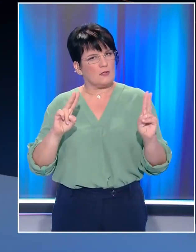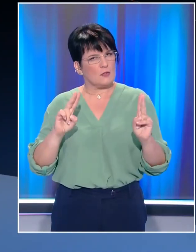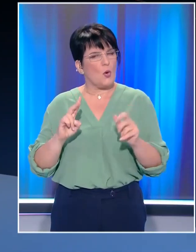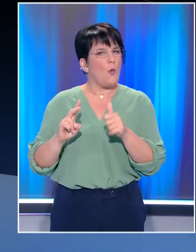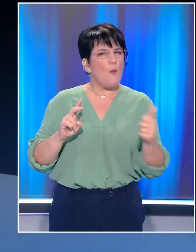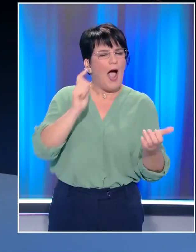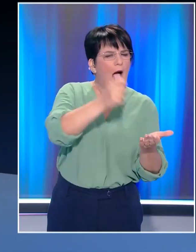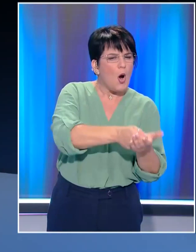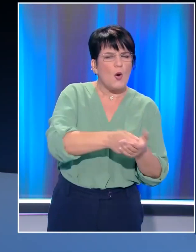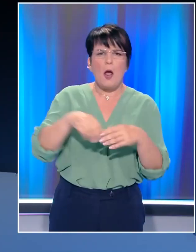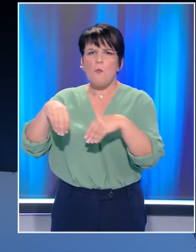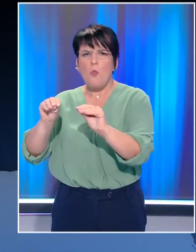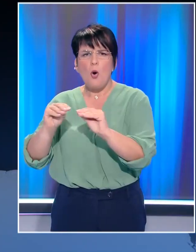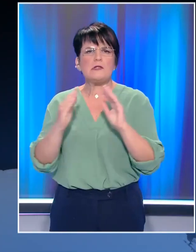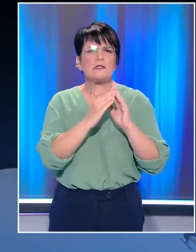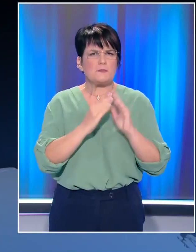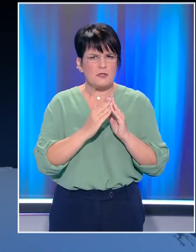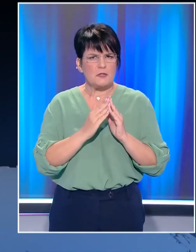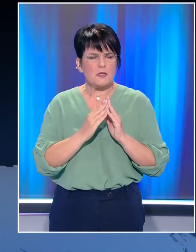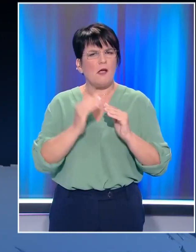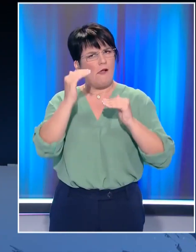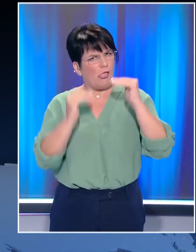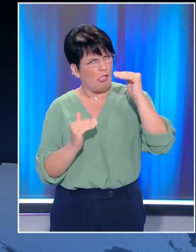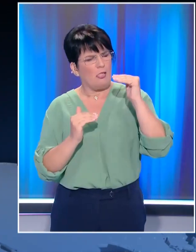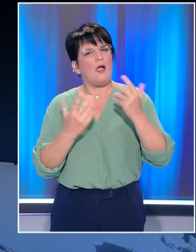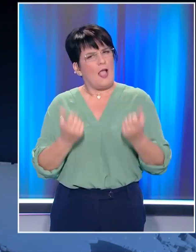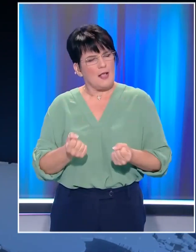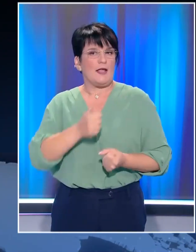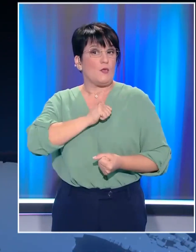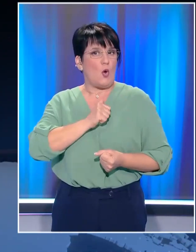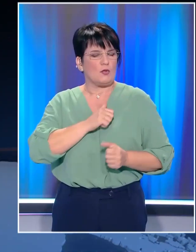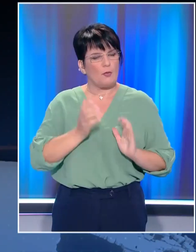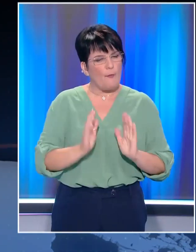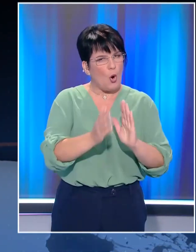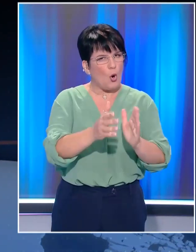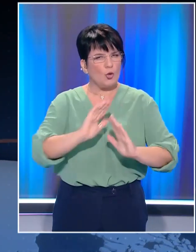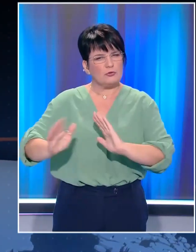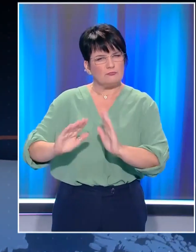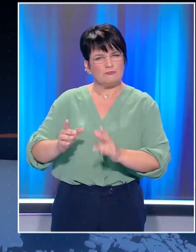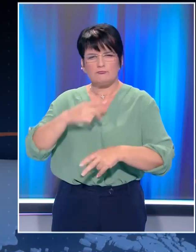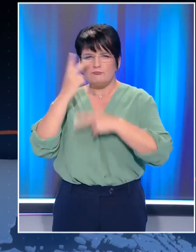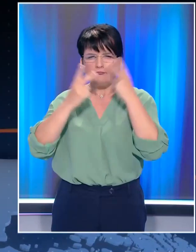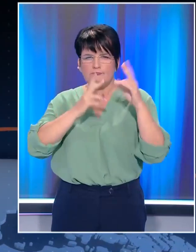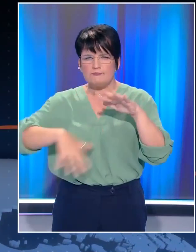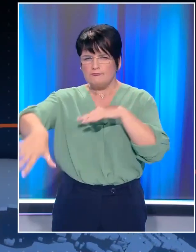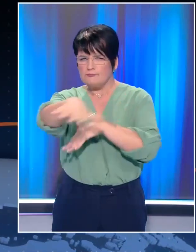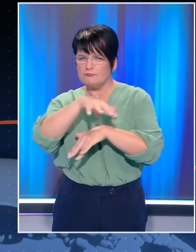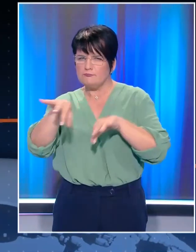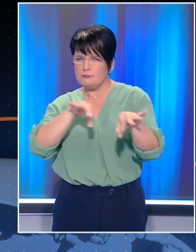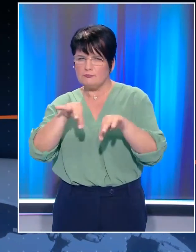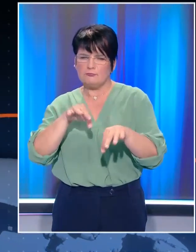που αγόρασαν ή πούλησαν ακίνητο, όπως επίσης και οι ιδιοκτήτες που προχώρησαν στην τακτοποίηση αυθαίρετων επιφανειών.